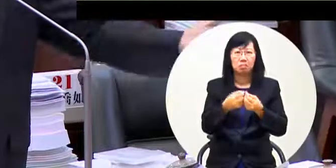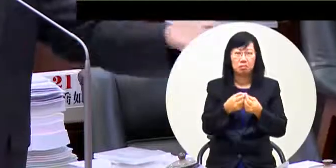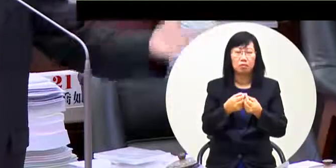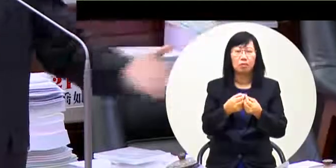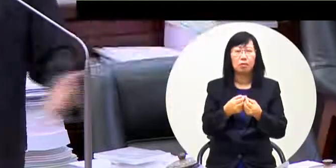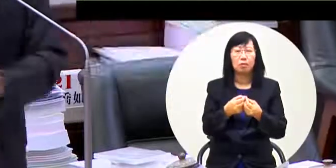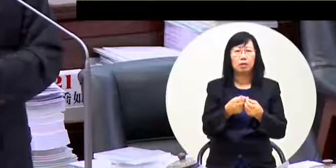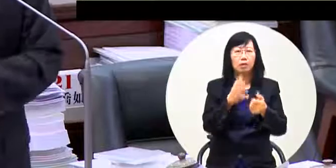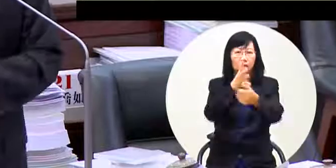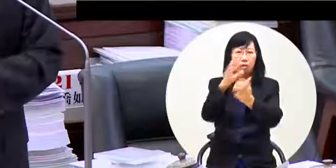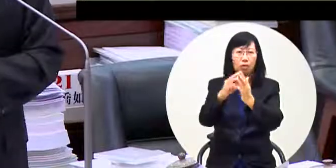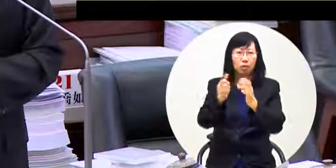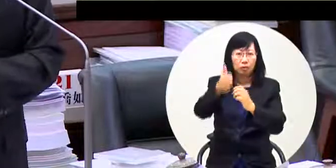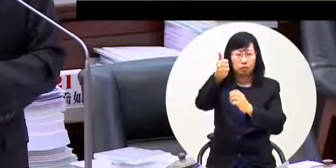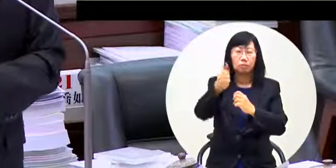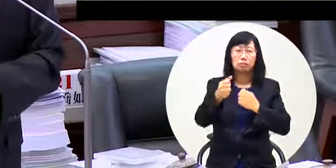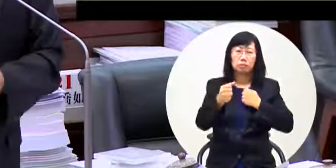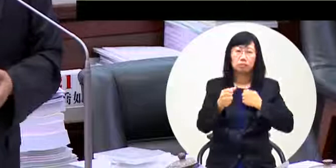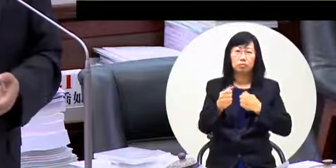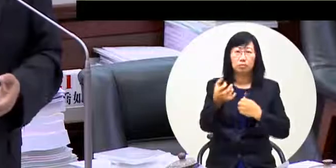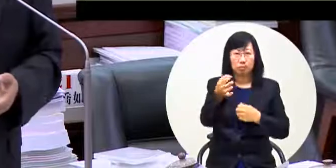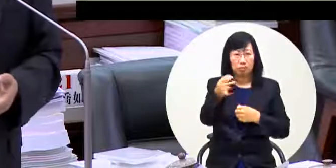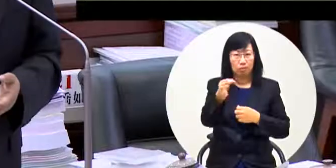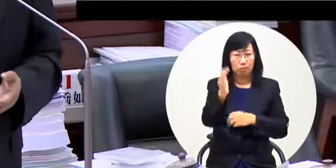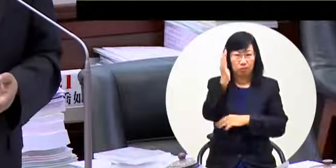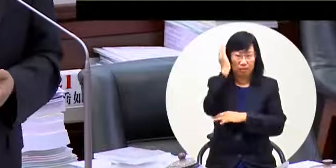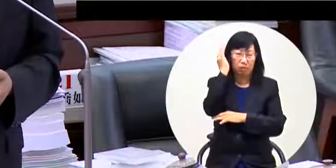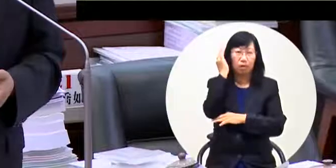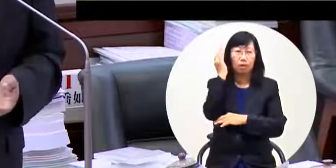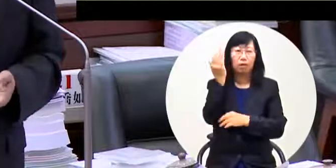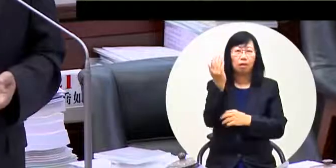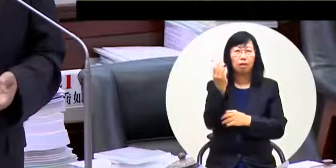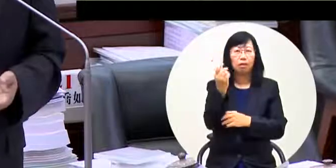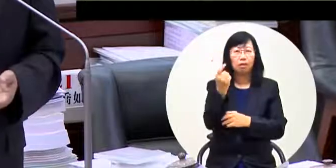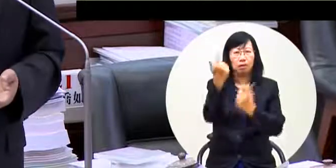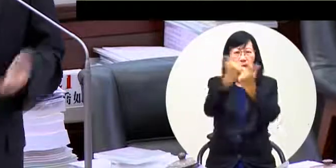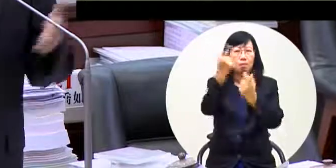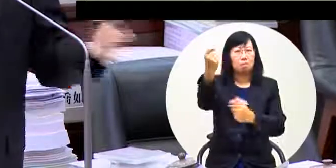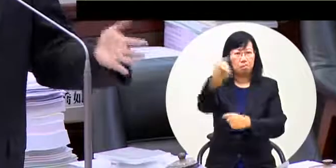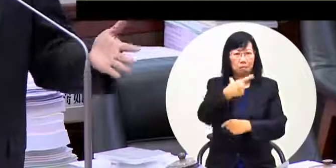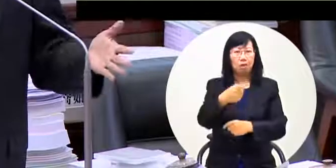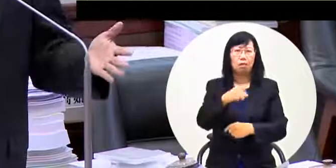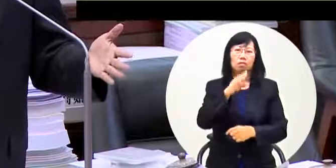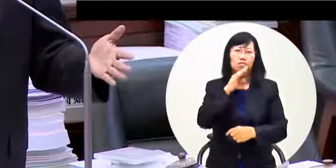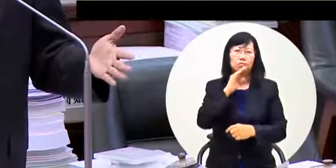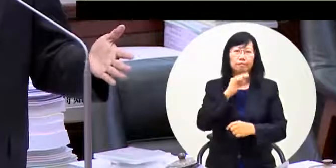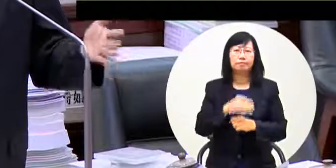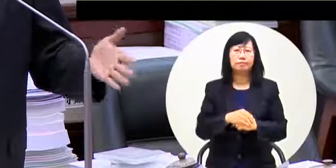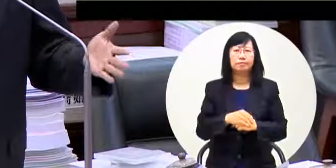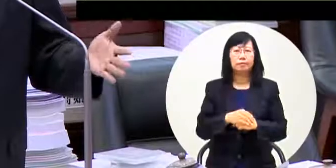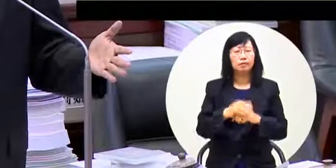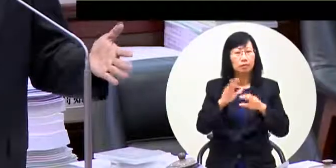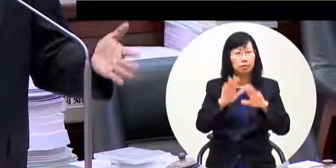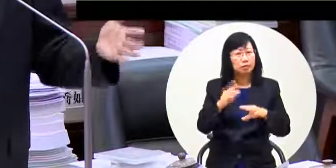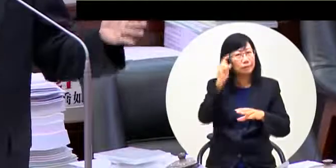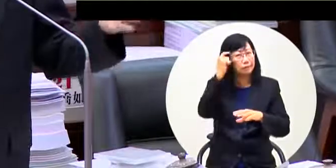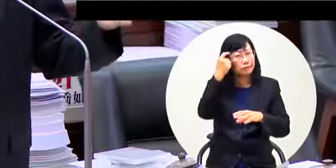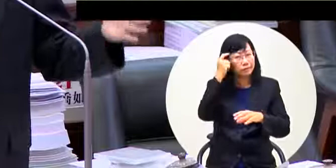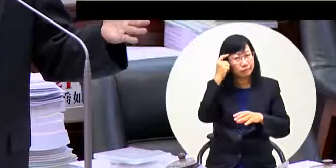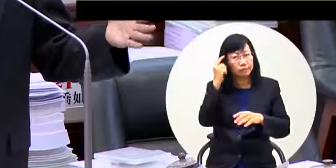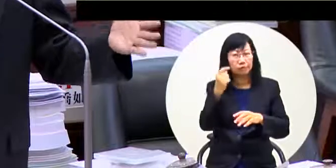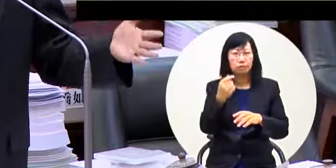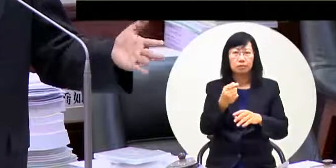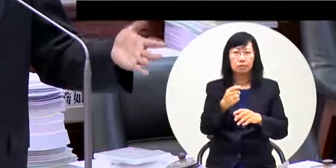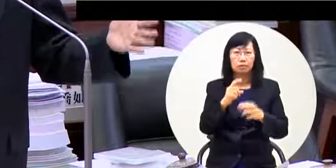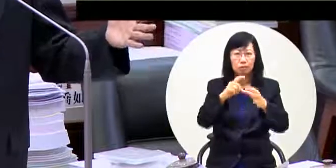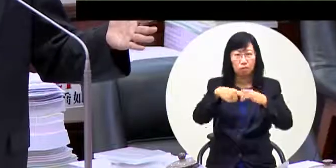佮比台北市佫较歹，所以我们唯有从盈利里面出口， 如果我想